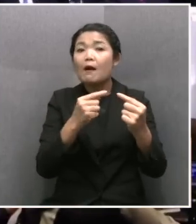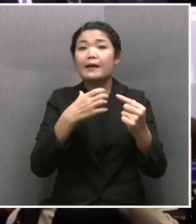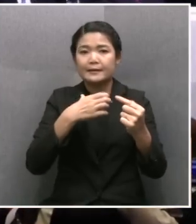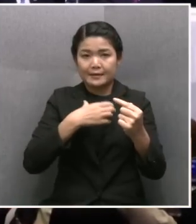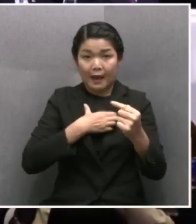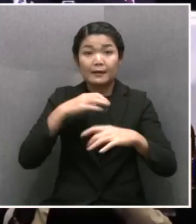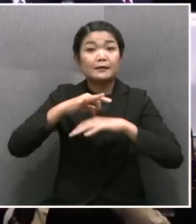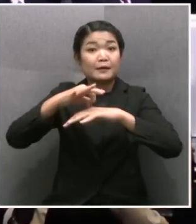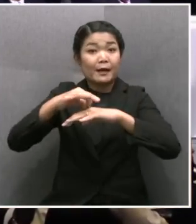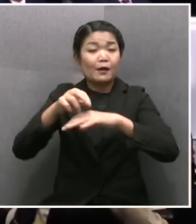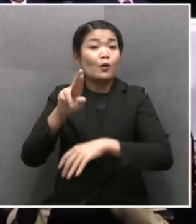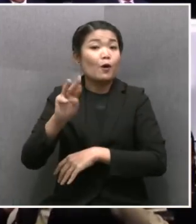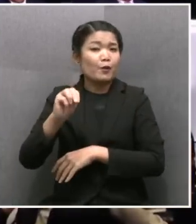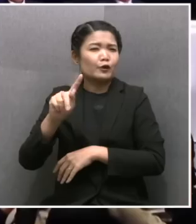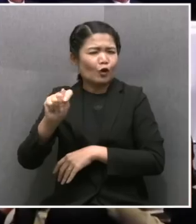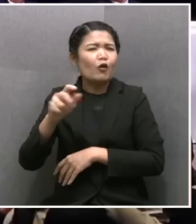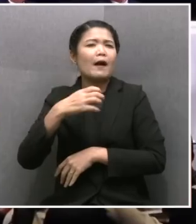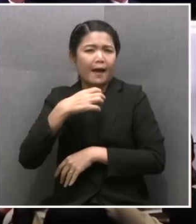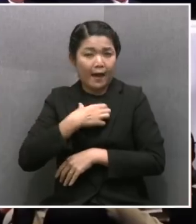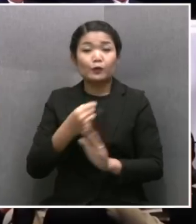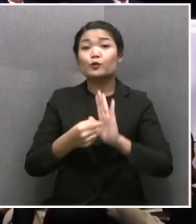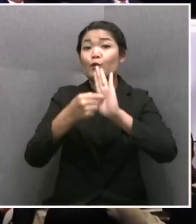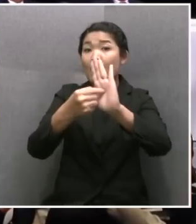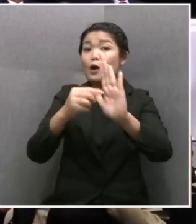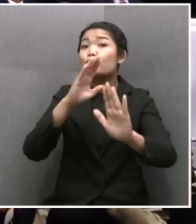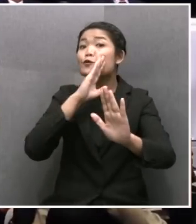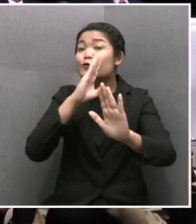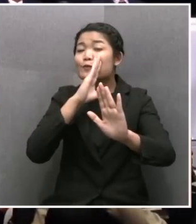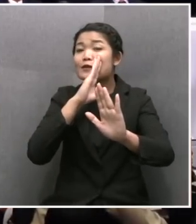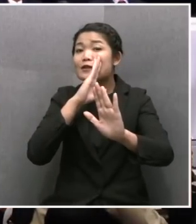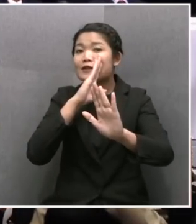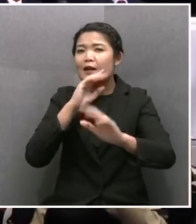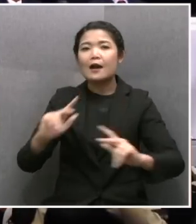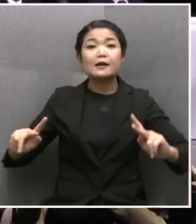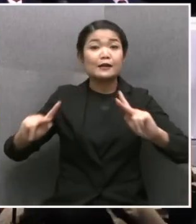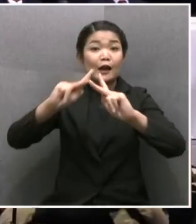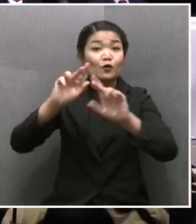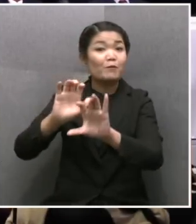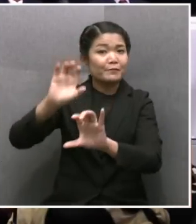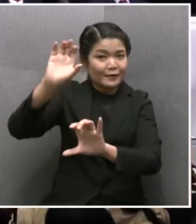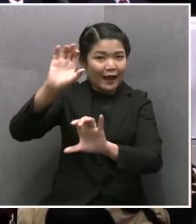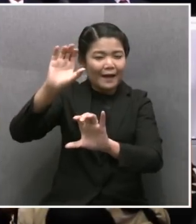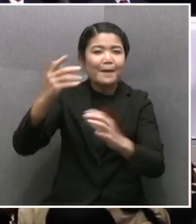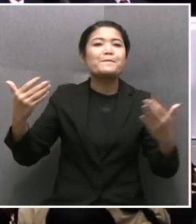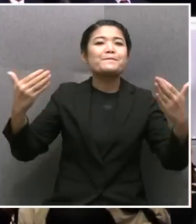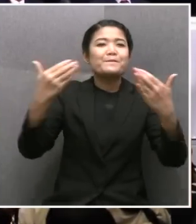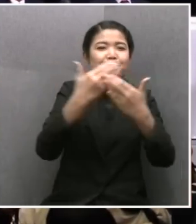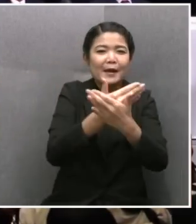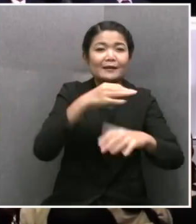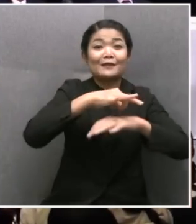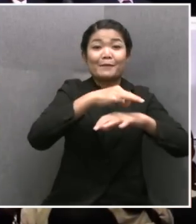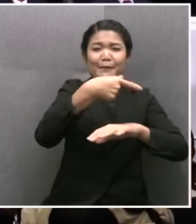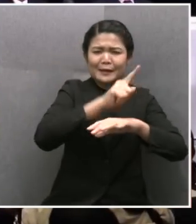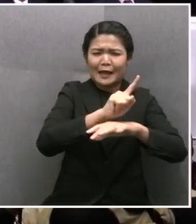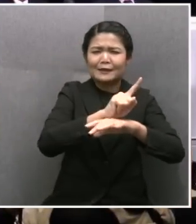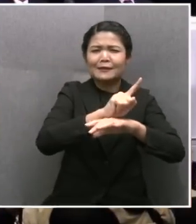รัฐมนตรีที่ดีกว่าเช่นหากนำเก้าอี้รัฐมนตรีกระทรวงมหาดไทยมาแลกกับประธานสภาอาจจะตกลง